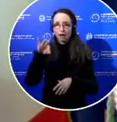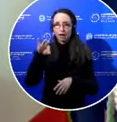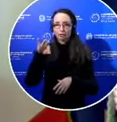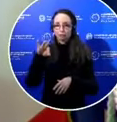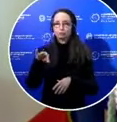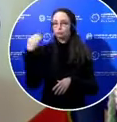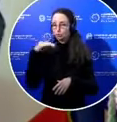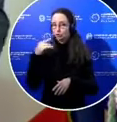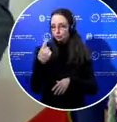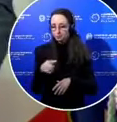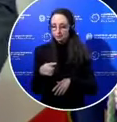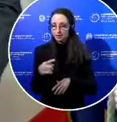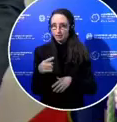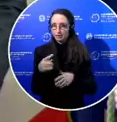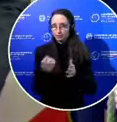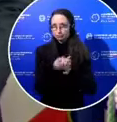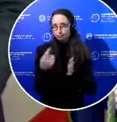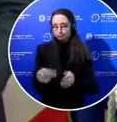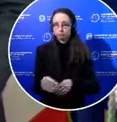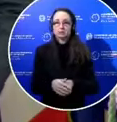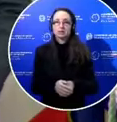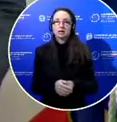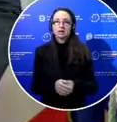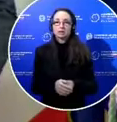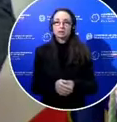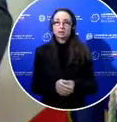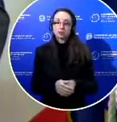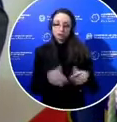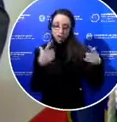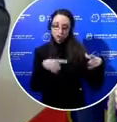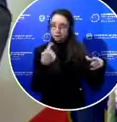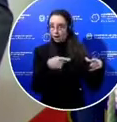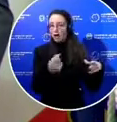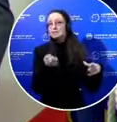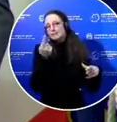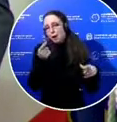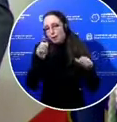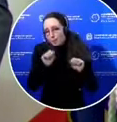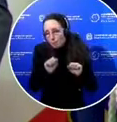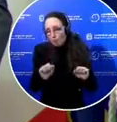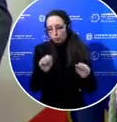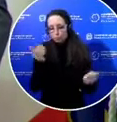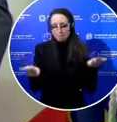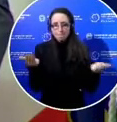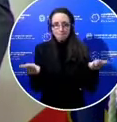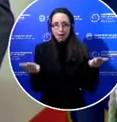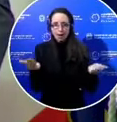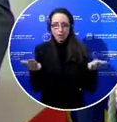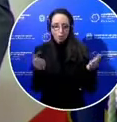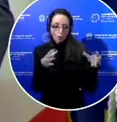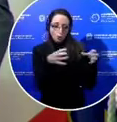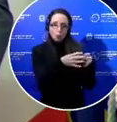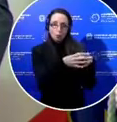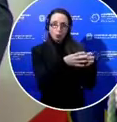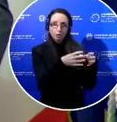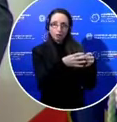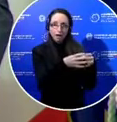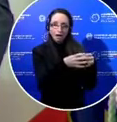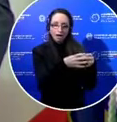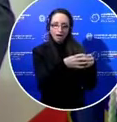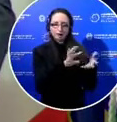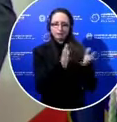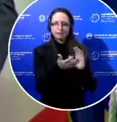evento. Una città, Genova, se è possibile, se mi è consentito il paragone, una comunità che è diventata un